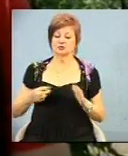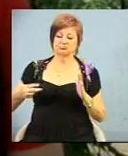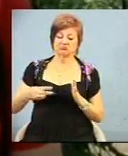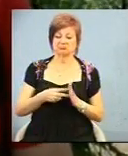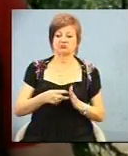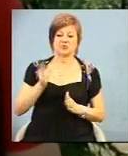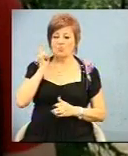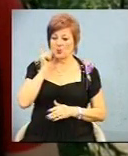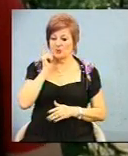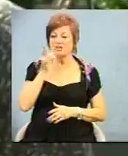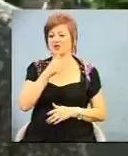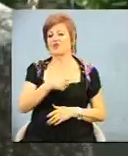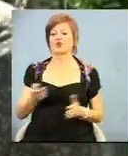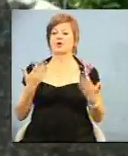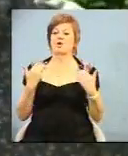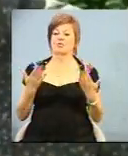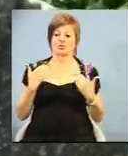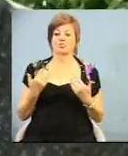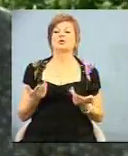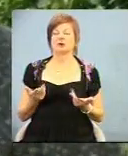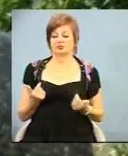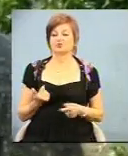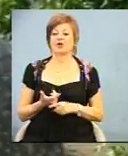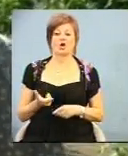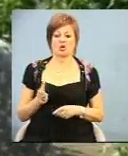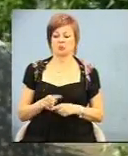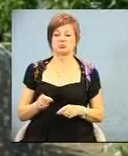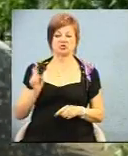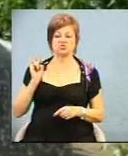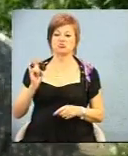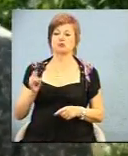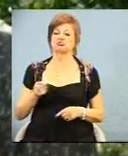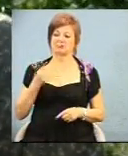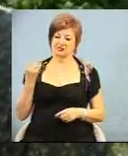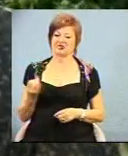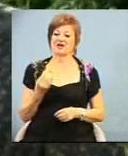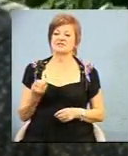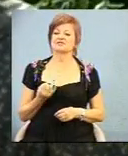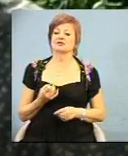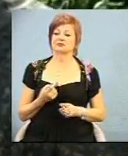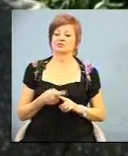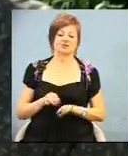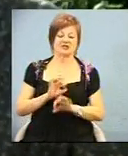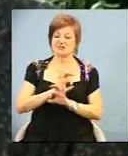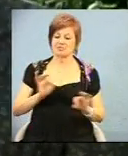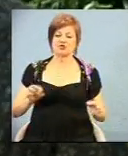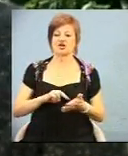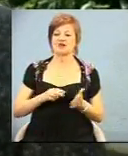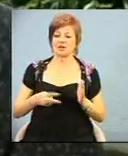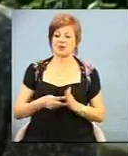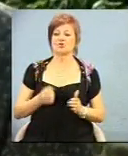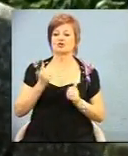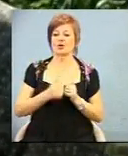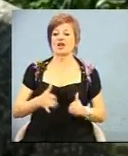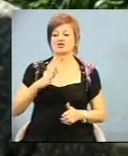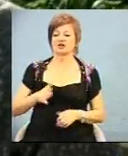мобильные телефоны во время прогулки. Очень, очень круто, очень классно. Это замечательный проект, который, наверное, каждый